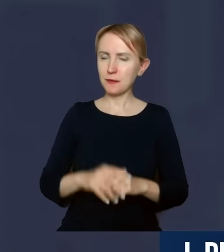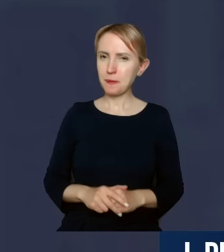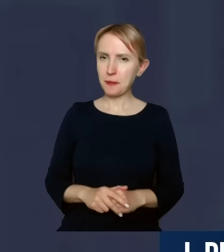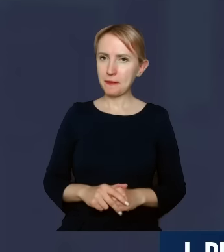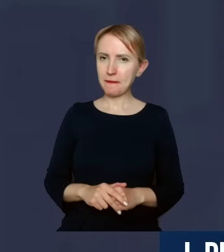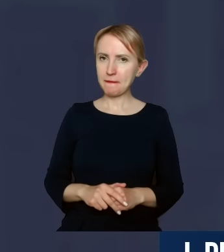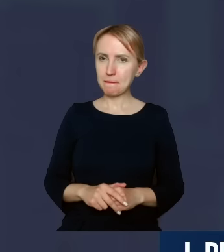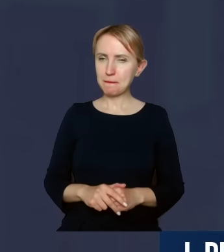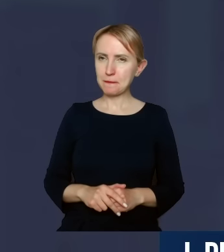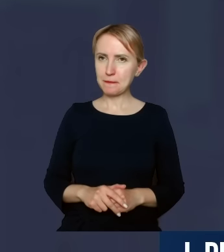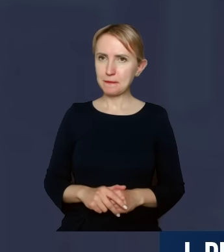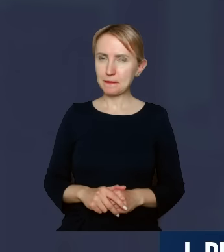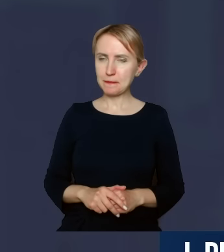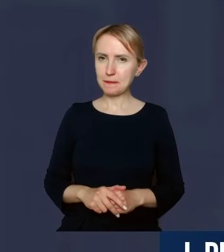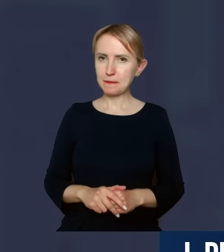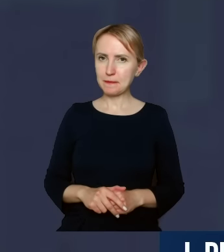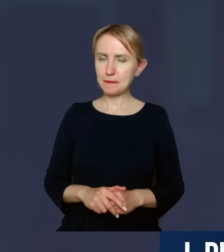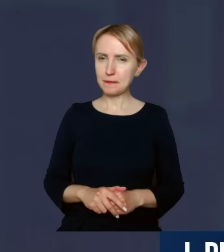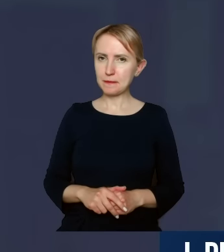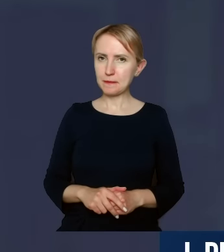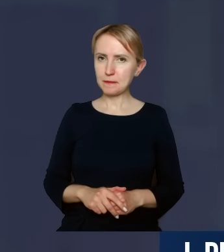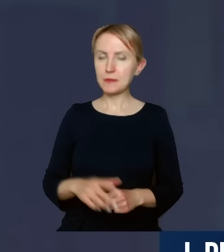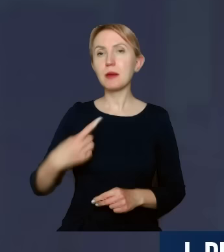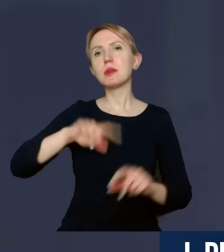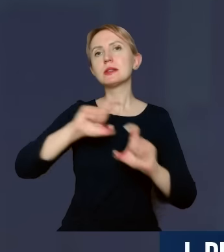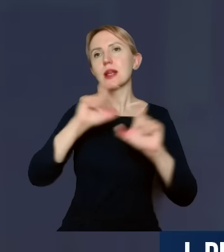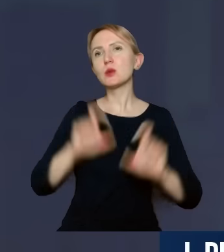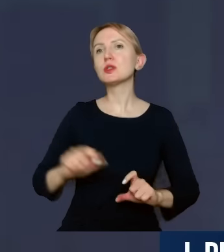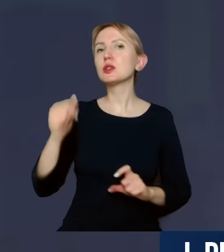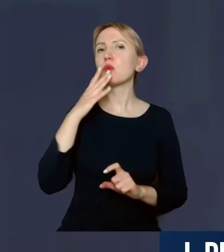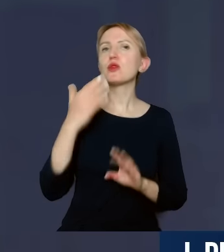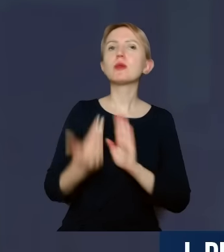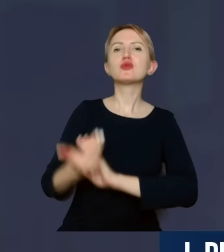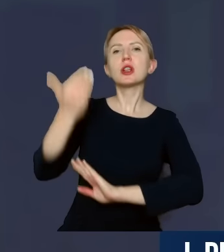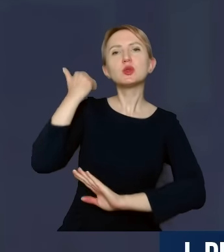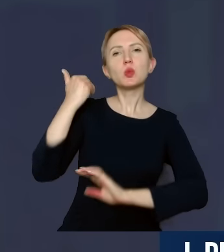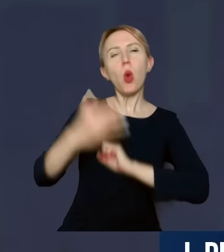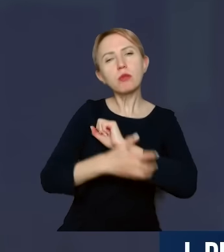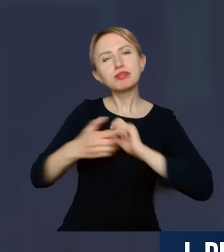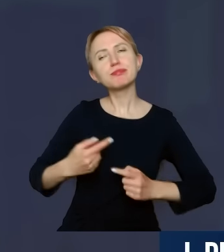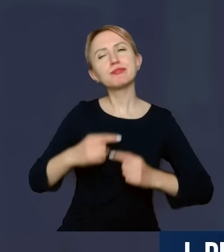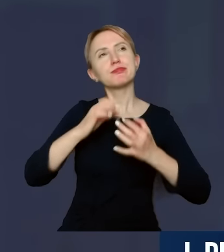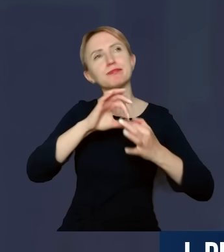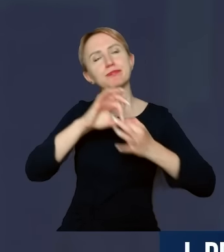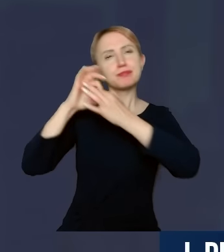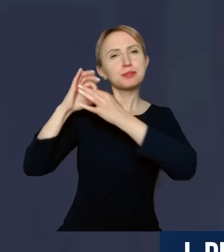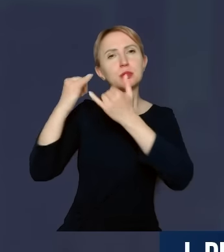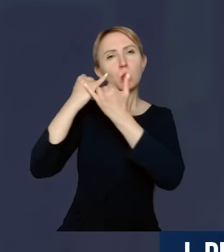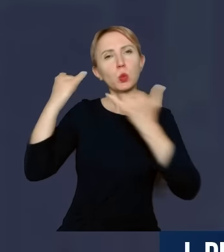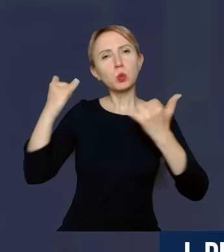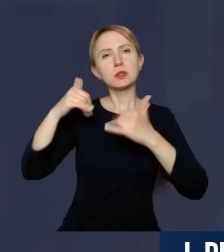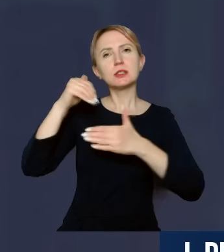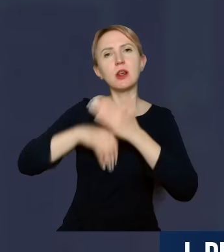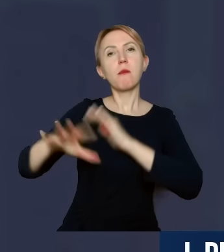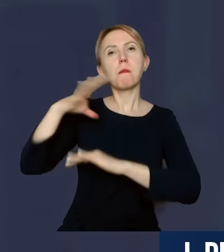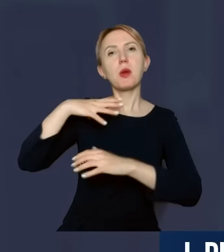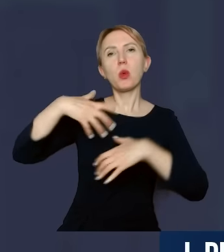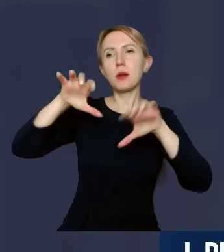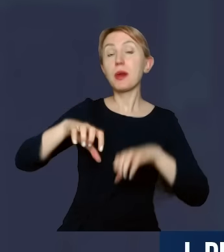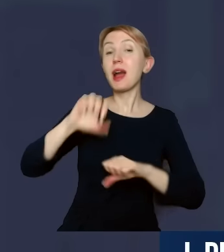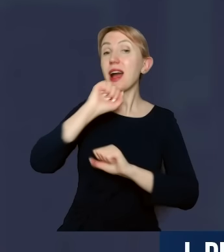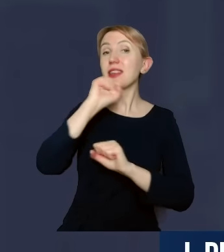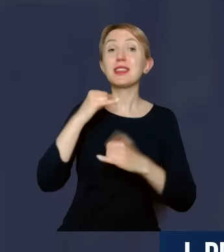tyle, że ciągle powołujemy się do tej przeszłości, odwołujemy się do różnych zachowań byłych prezesów, a przecież nikt inny